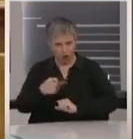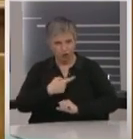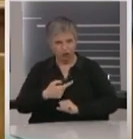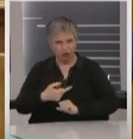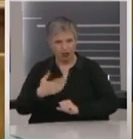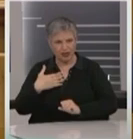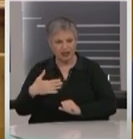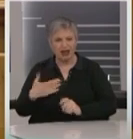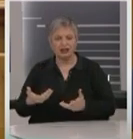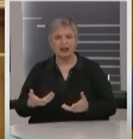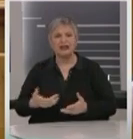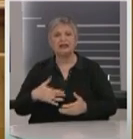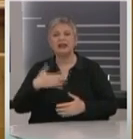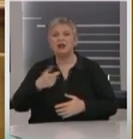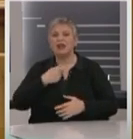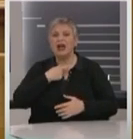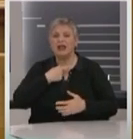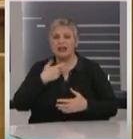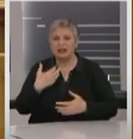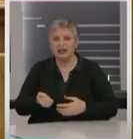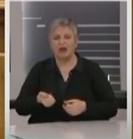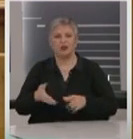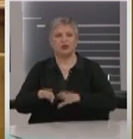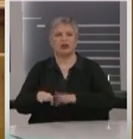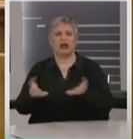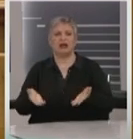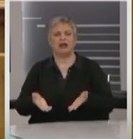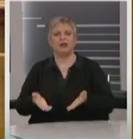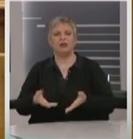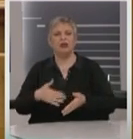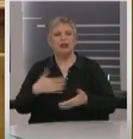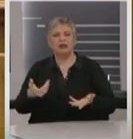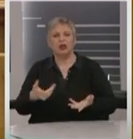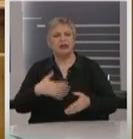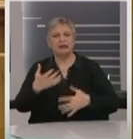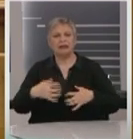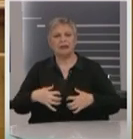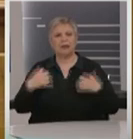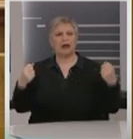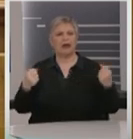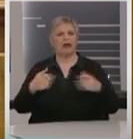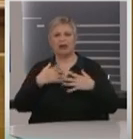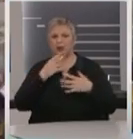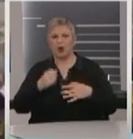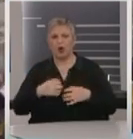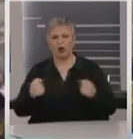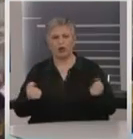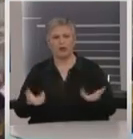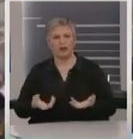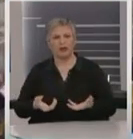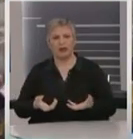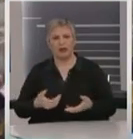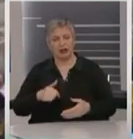Είτε καλύπτουν πάγιες ανάγκες, είτε δεν καλύπτουν πάγιες ανάγκες. Μην εξάπτεστε λοιπόν. Μην εξάπτεστε.